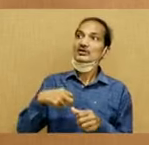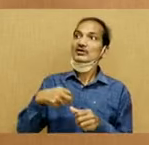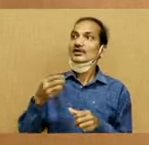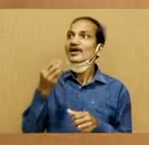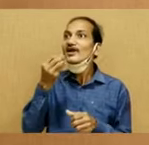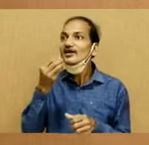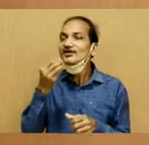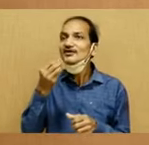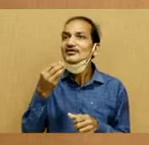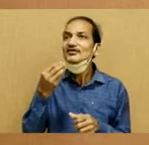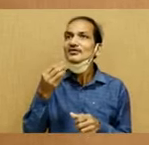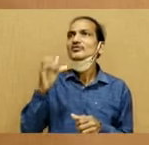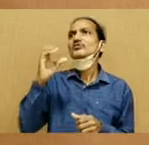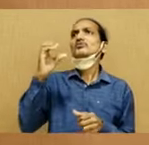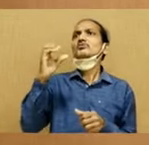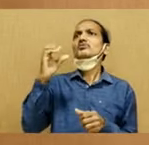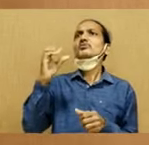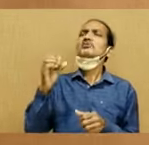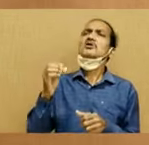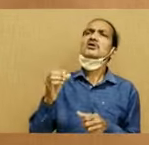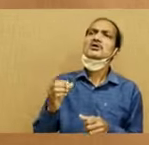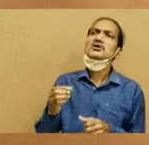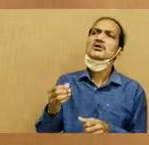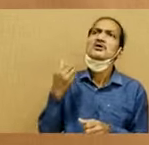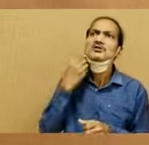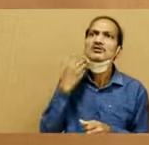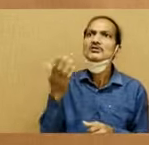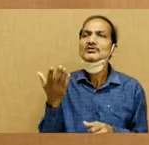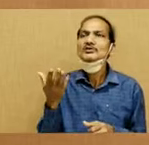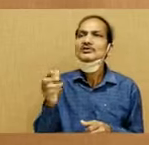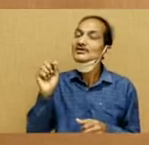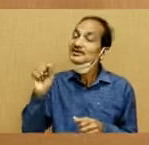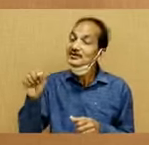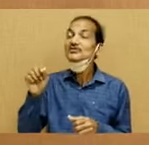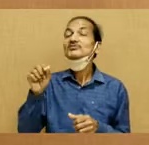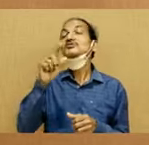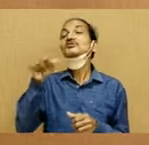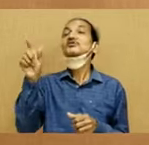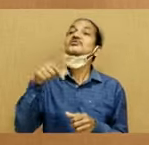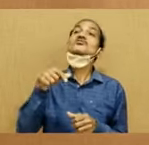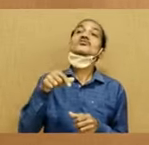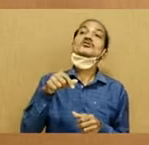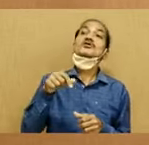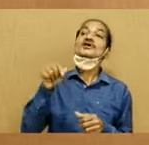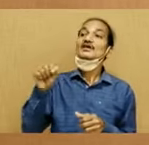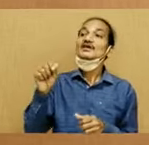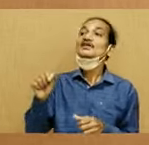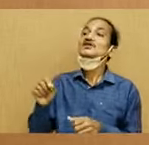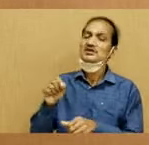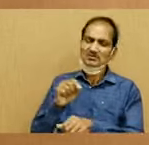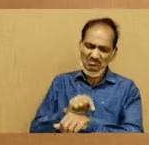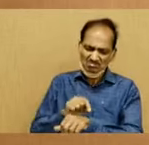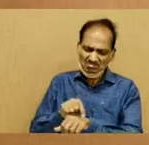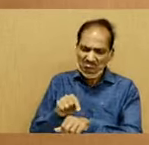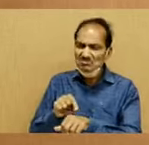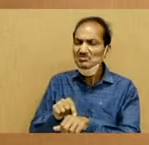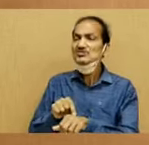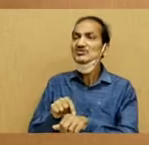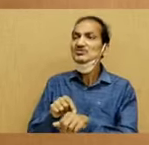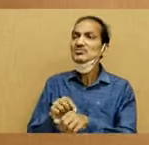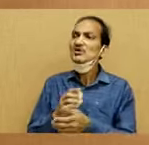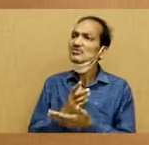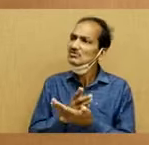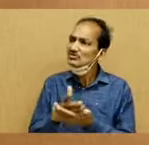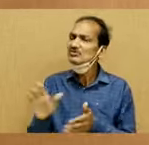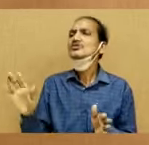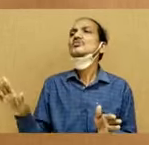ଖାଇ ପକାଇବେ ନାହିଁ। ଆଣ୍ଟିବାୟୋଟିକ୍ରେ ସାଧାରଣତଃ ଜୀବାଣୁ ନାଶ ହୁଅନ୍ତି, ଭୂତାଣୁ ନାଶ ହୁଅନ୍ତି ନାହିଁ। ତେଣୁ ଆଣ୍ଟିବାୟୋଟିକ୍